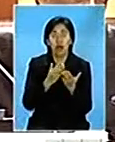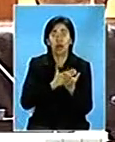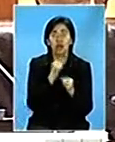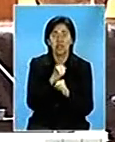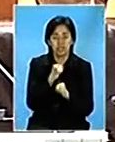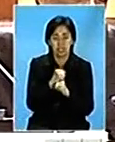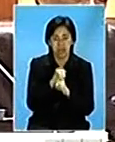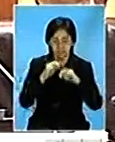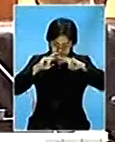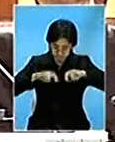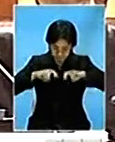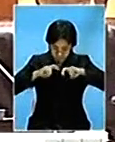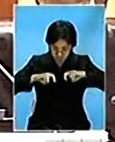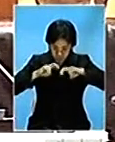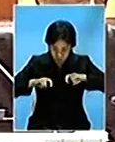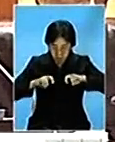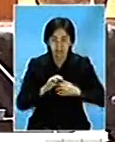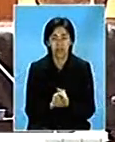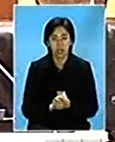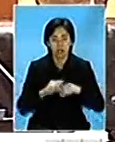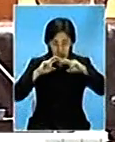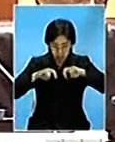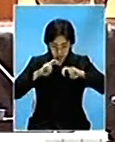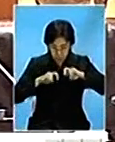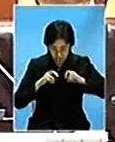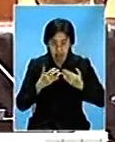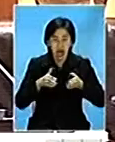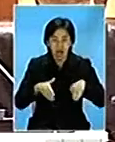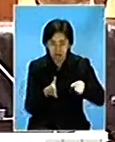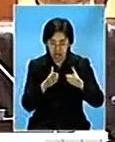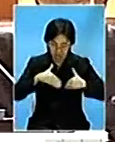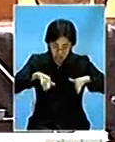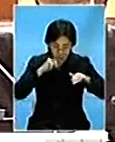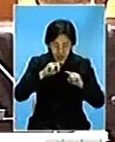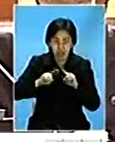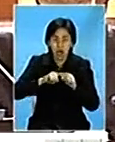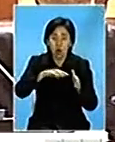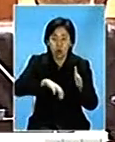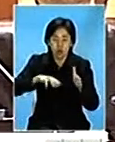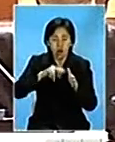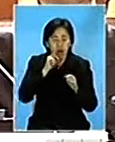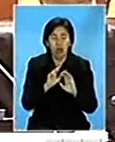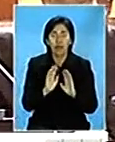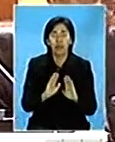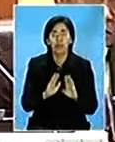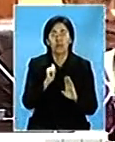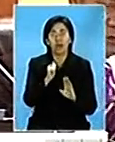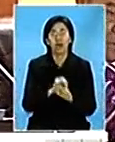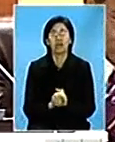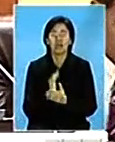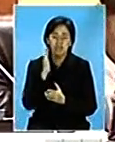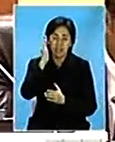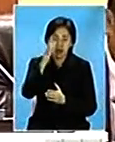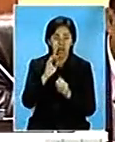การศึกษาในที่จะการขุดลอกอ่างเพื่อเพิ่มประสิทธิภาพในการกักเก็บน้ำเพื่อใช้